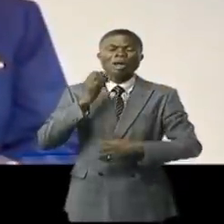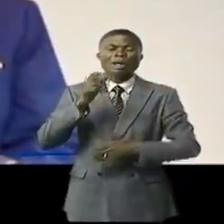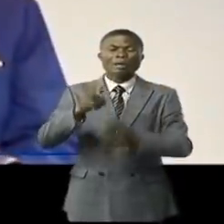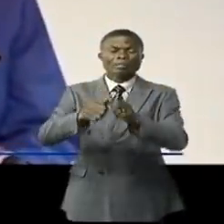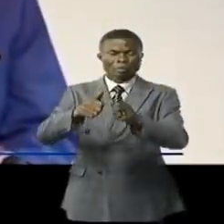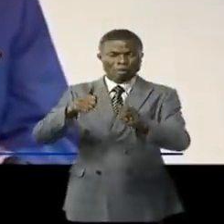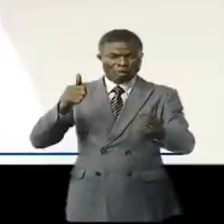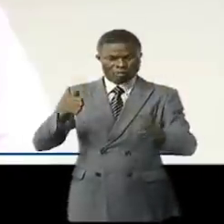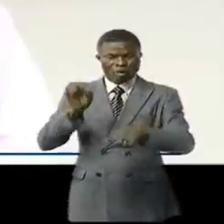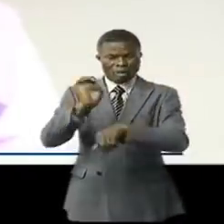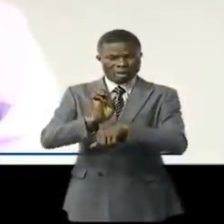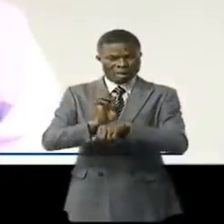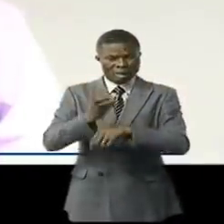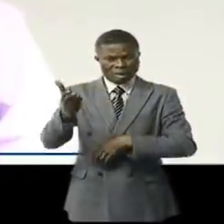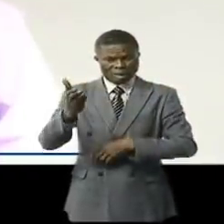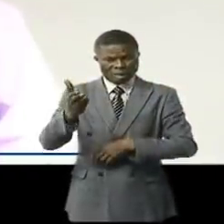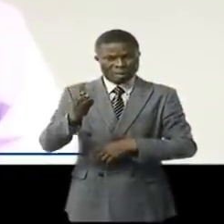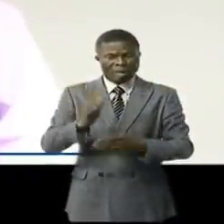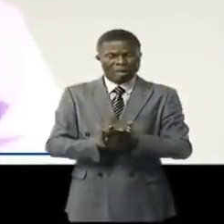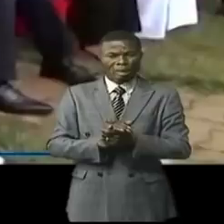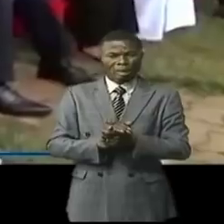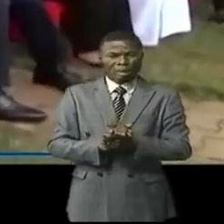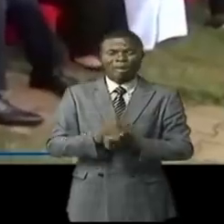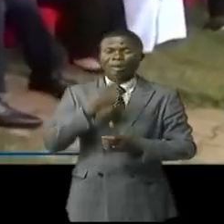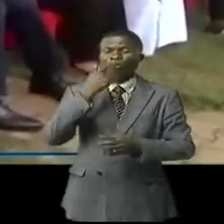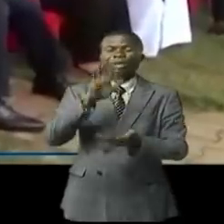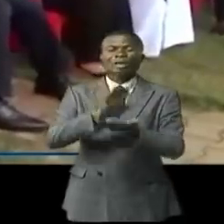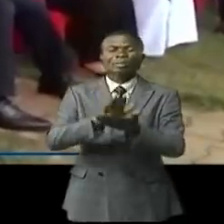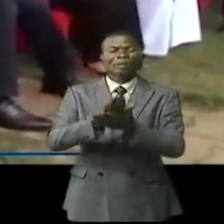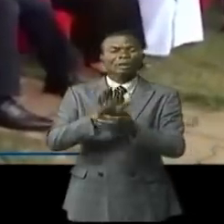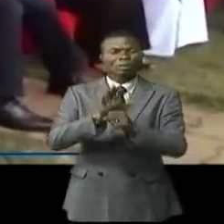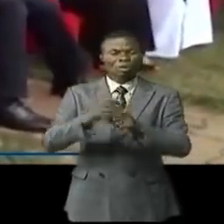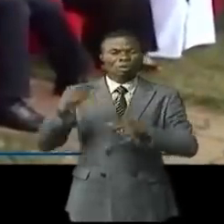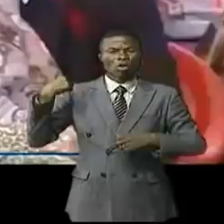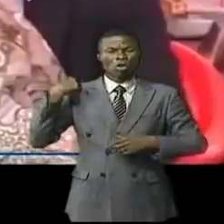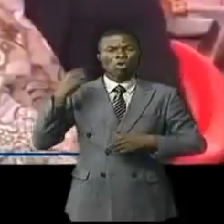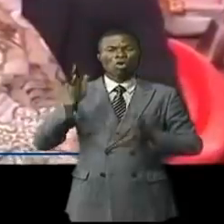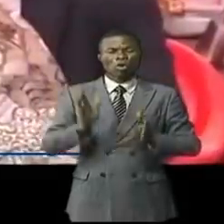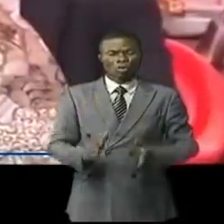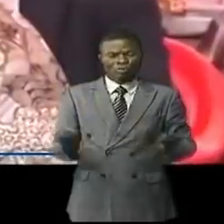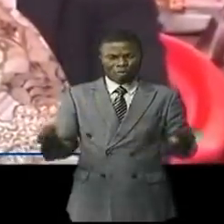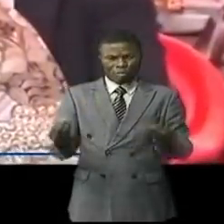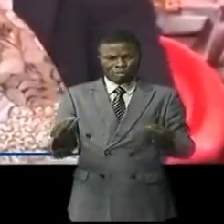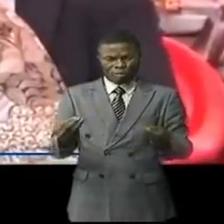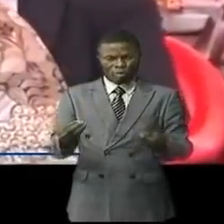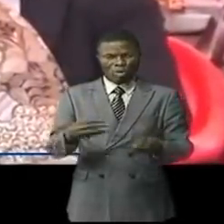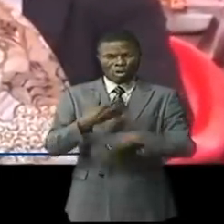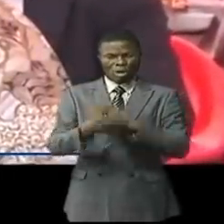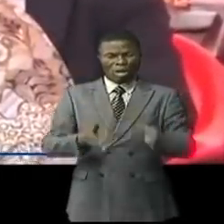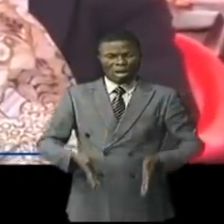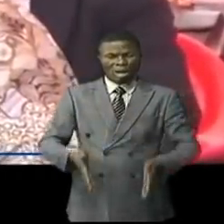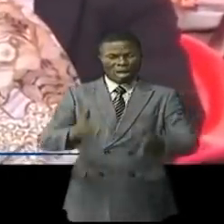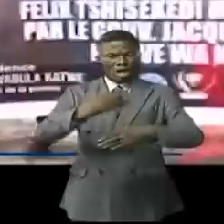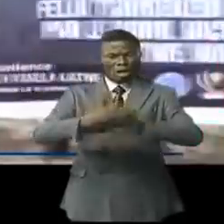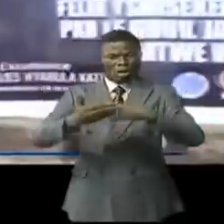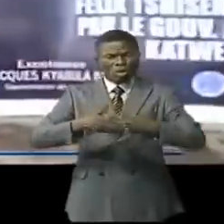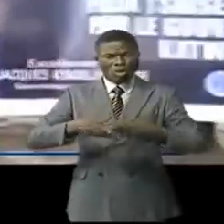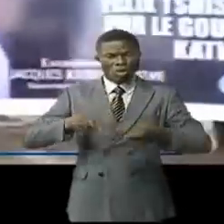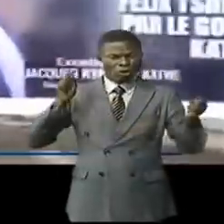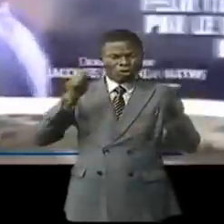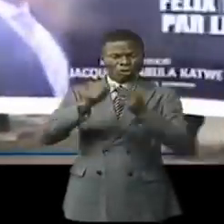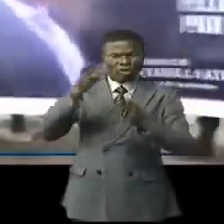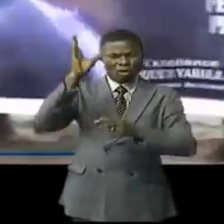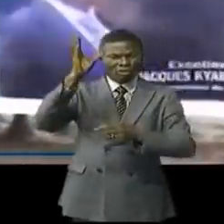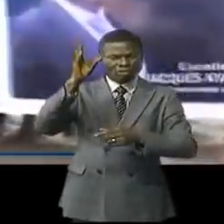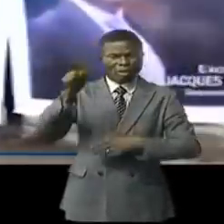de l'église anglicane ont de vive voix remercié le gouverneur Jacques Ablakatwe pour avoir aménagé la route qui mène au village Kasamba et